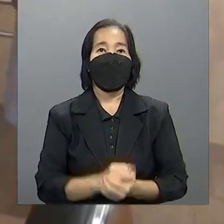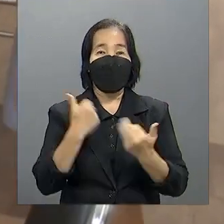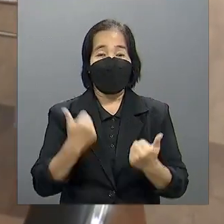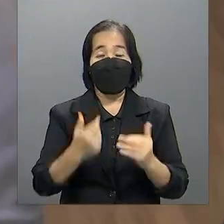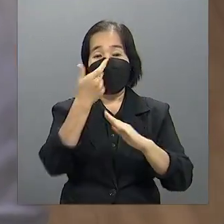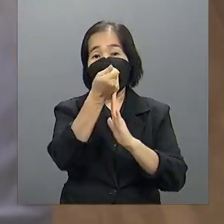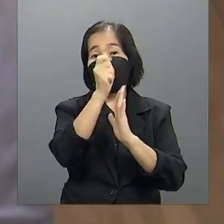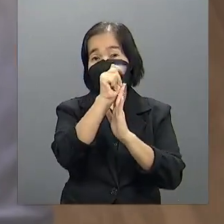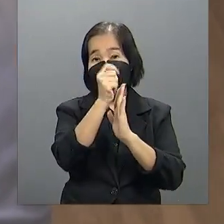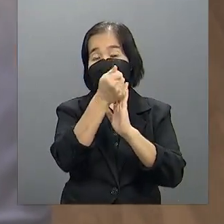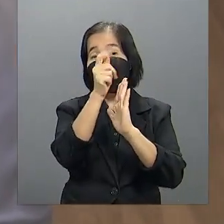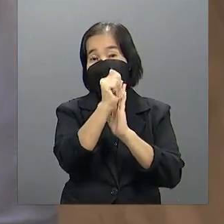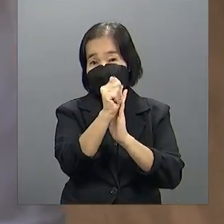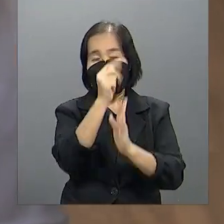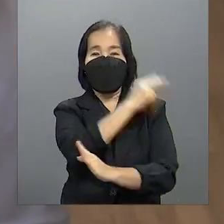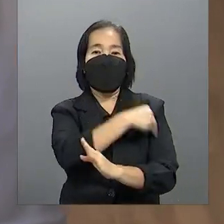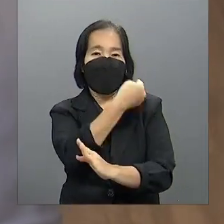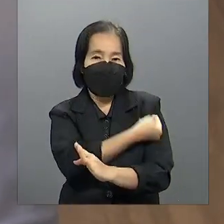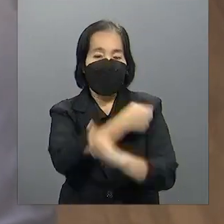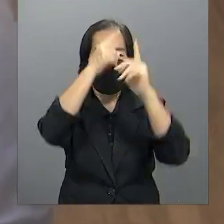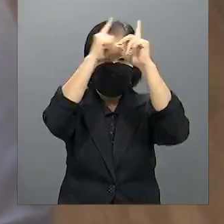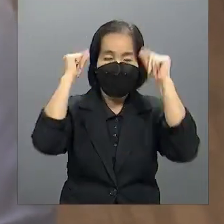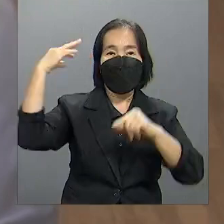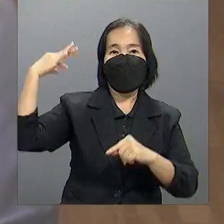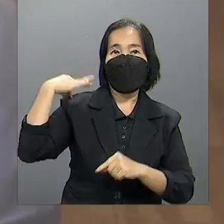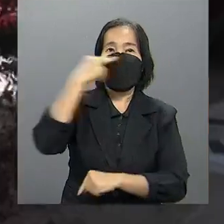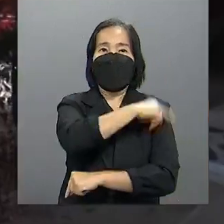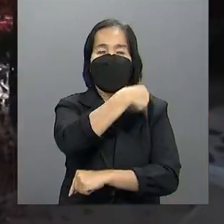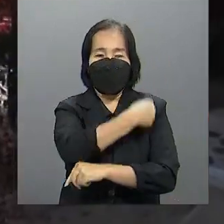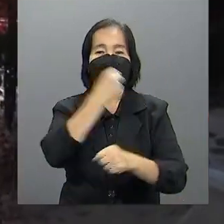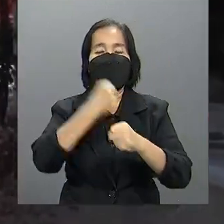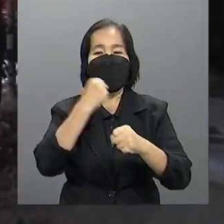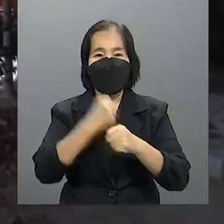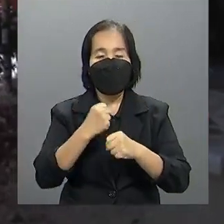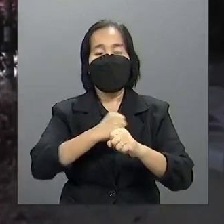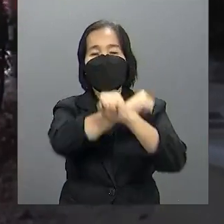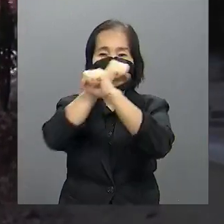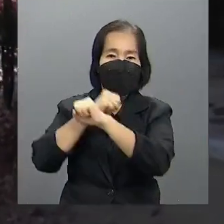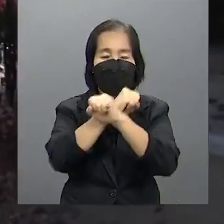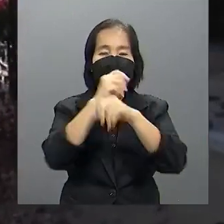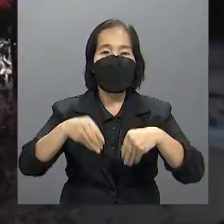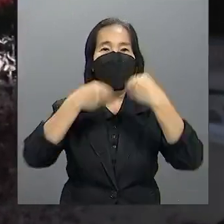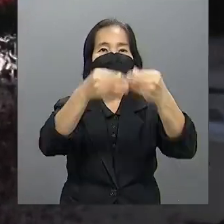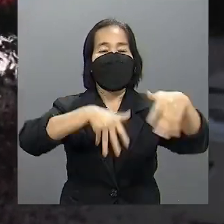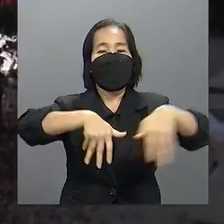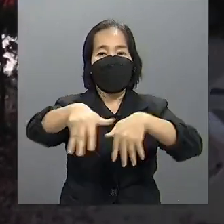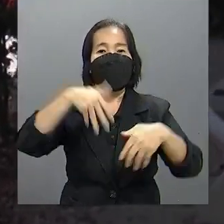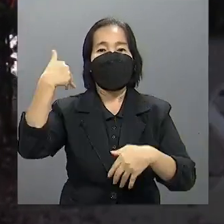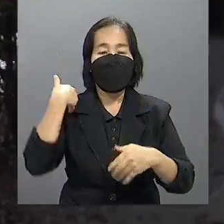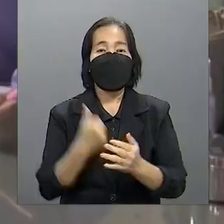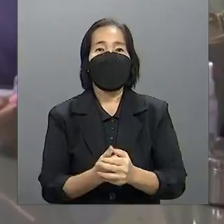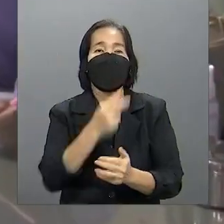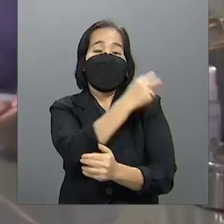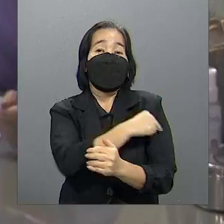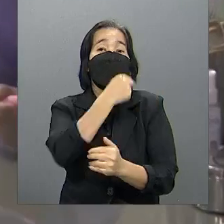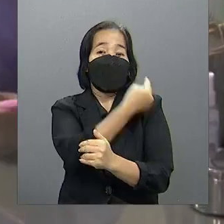บาลและเจ้าหน้าที่อสม.ยังคงทำงานอย่างหนักเพื่อดูแลแล้วก็เฝ้าระวังป้องกันเชื้อโควิด-19 แพทย์หญิงอภรประชากูลแพทย์ชำ